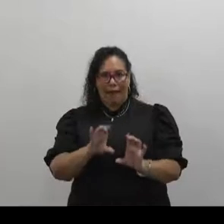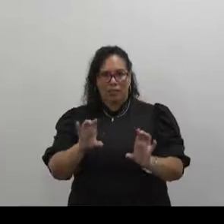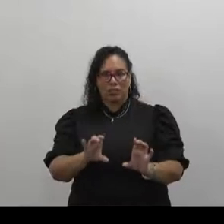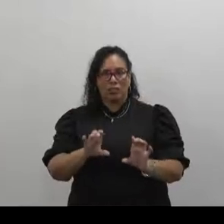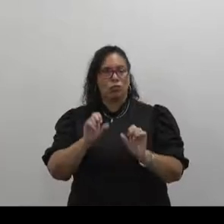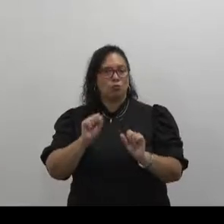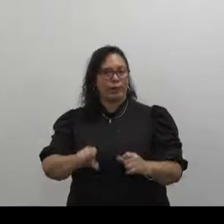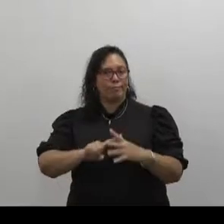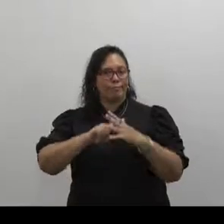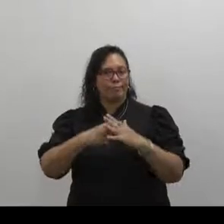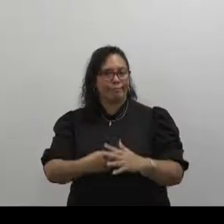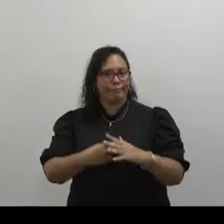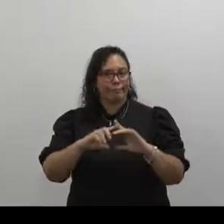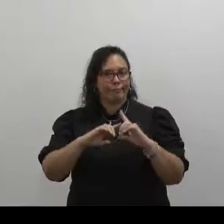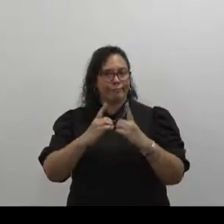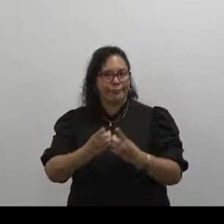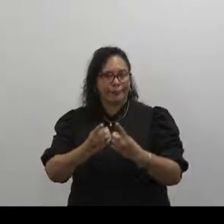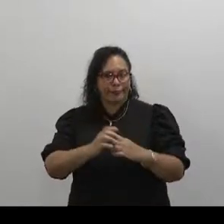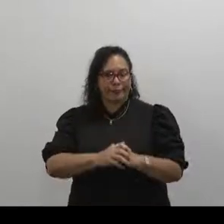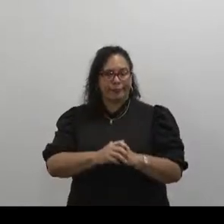prap hết này mùi đầy mùi